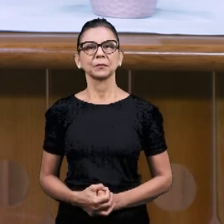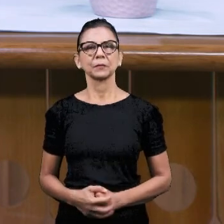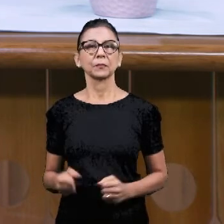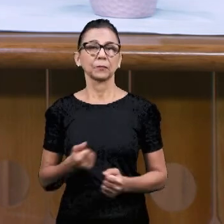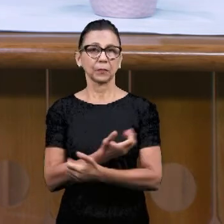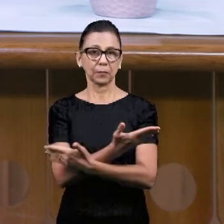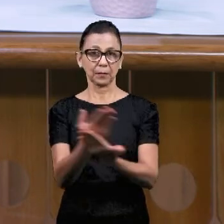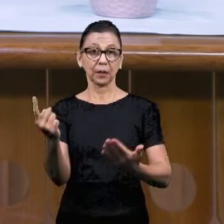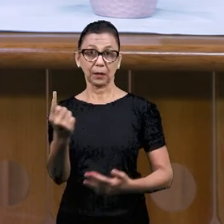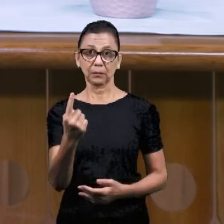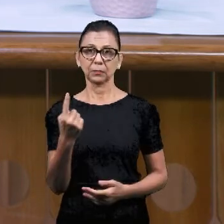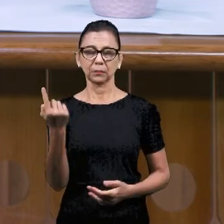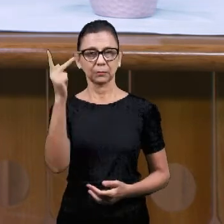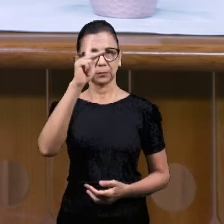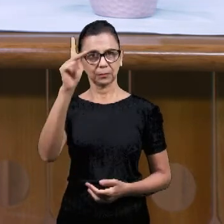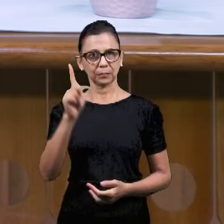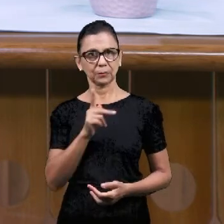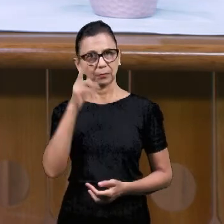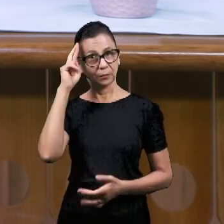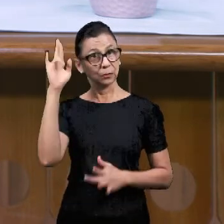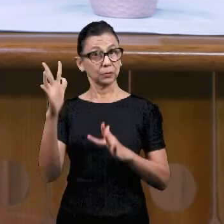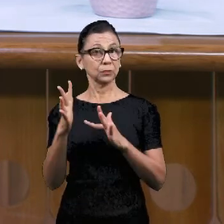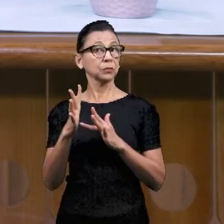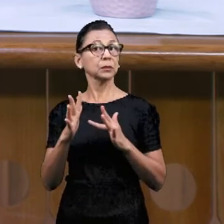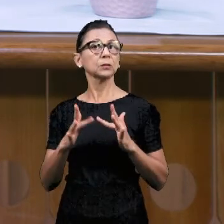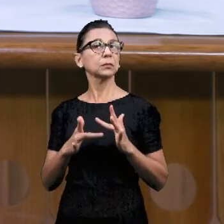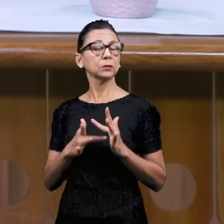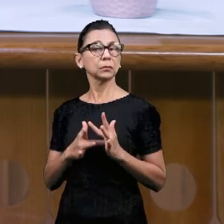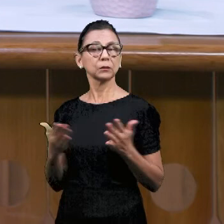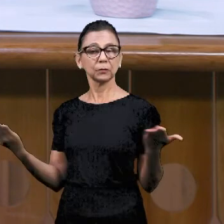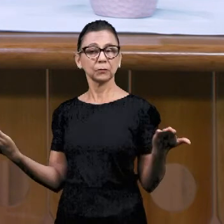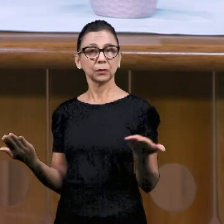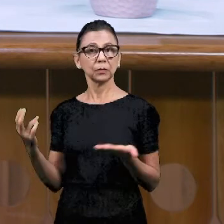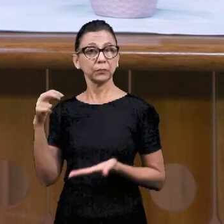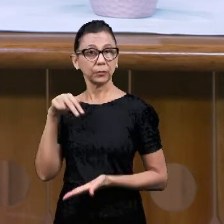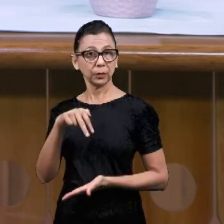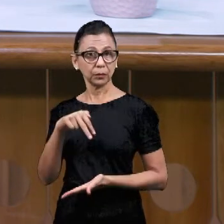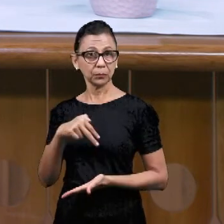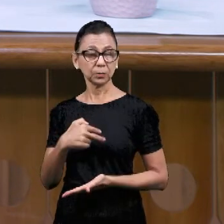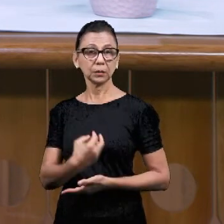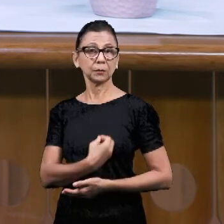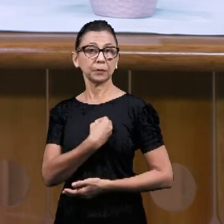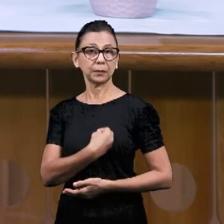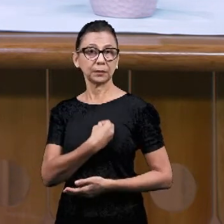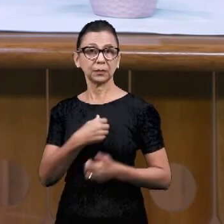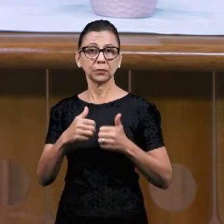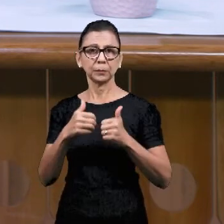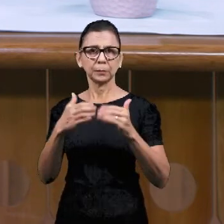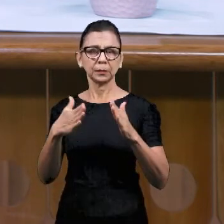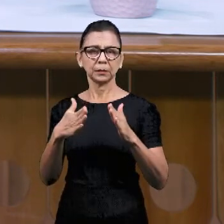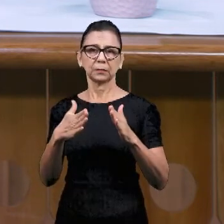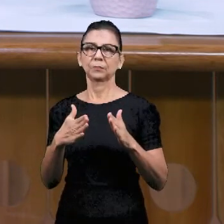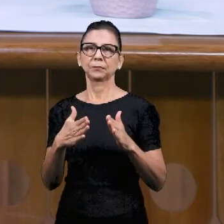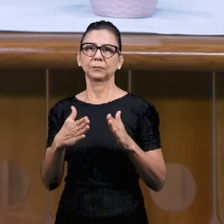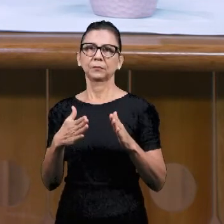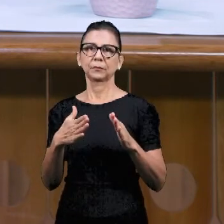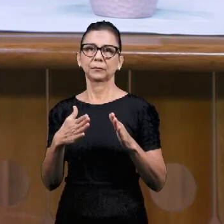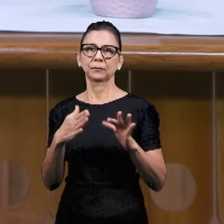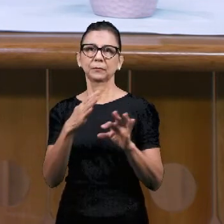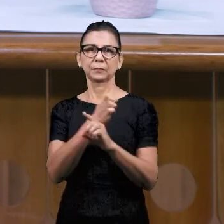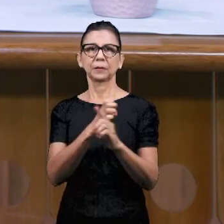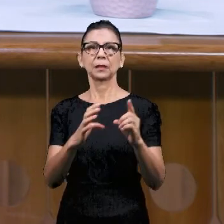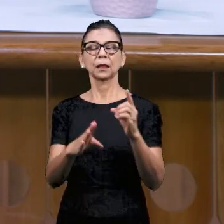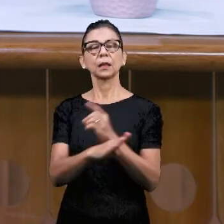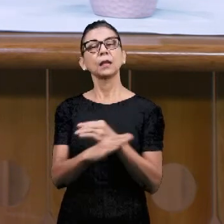Nous saluons à tous les frères et sœurs dans la paix du Seigneur Jésus. Nous sommes ici pour commencer l'étude de l'école biblique dominicale et